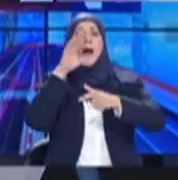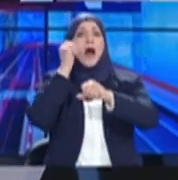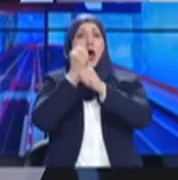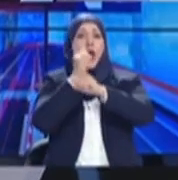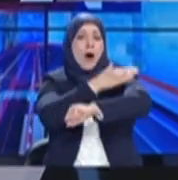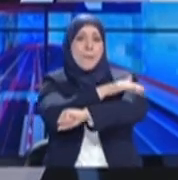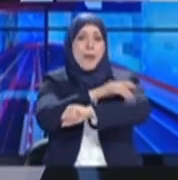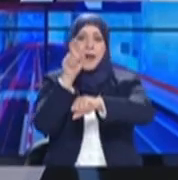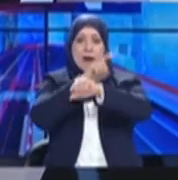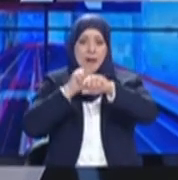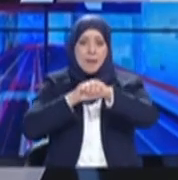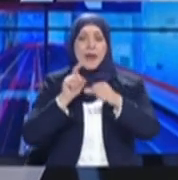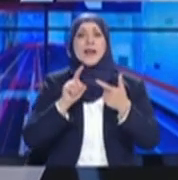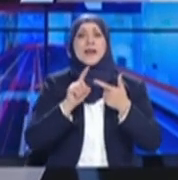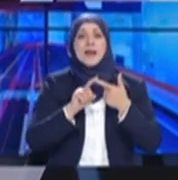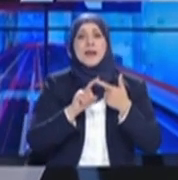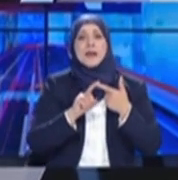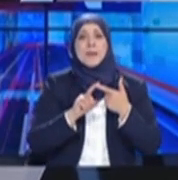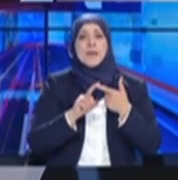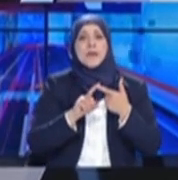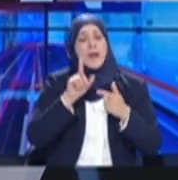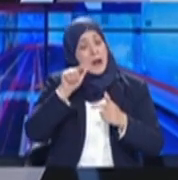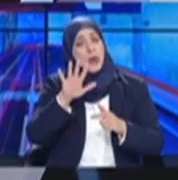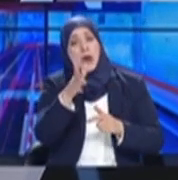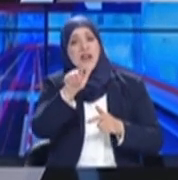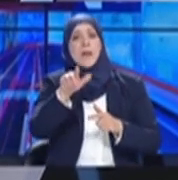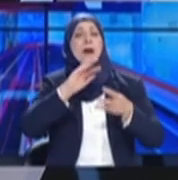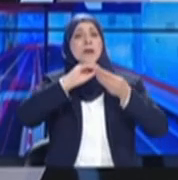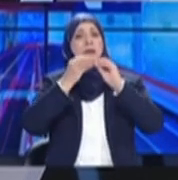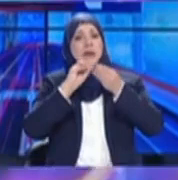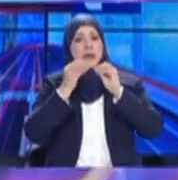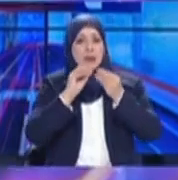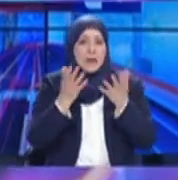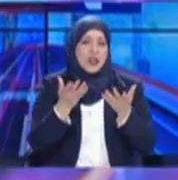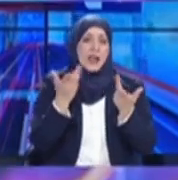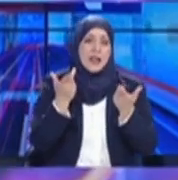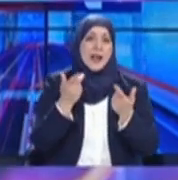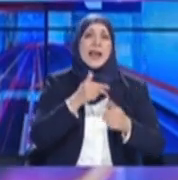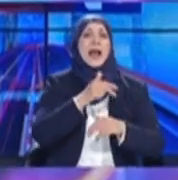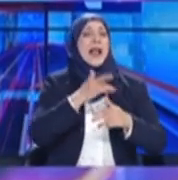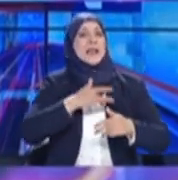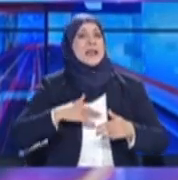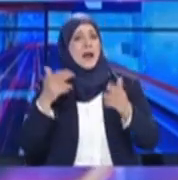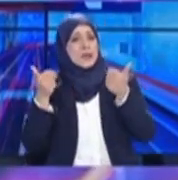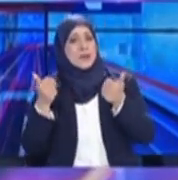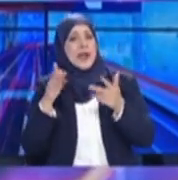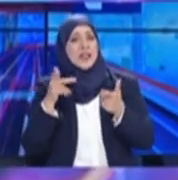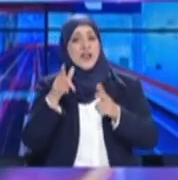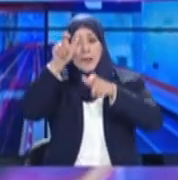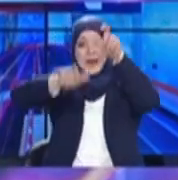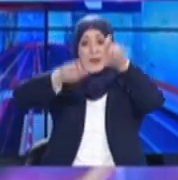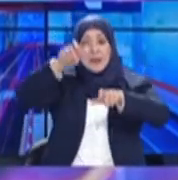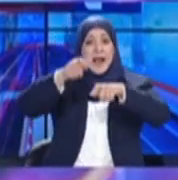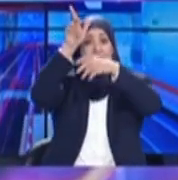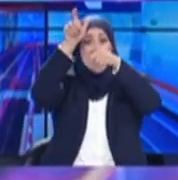بالنظافه والتعقيم والى غير ذلك يبدو ان هناك اشكاليات على مستوى السلامه وهو ما خلي عدد من العمال